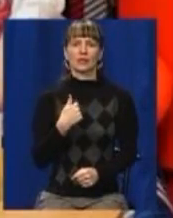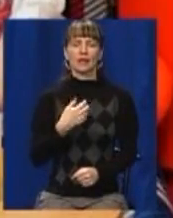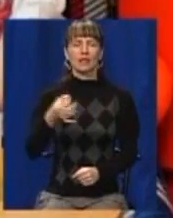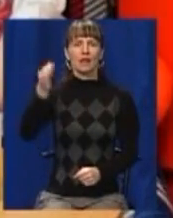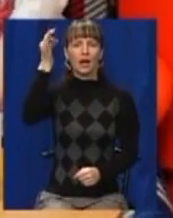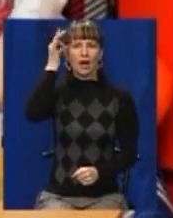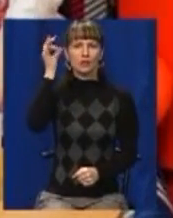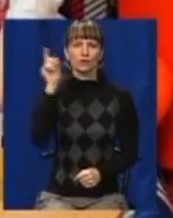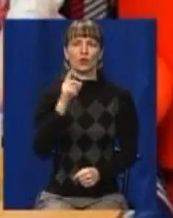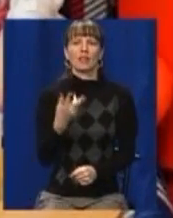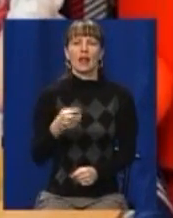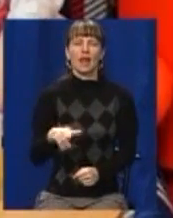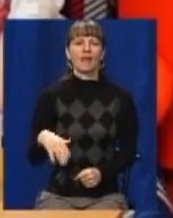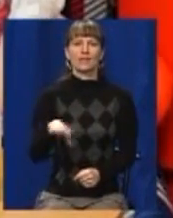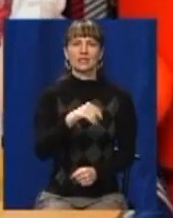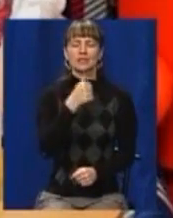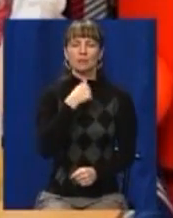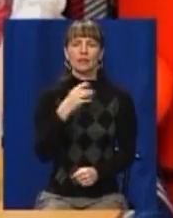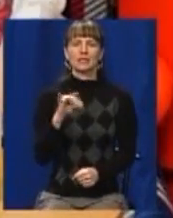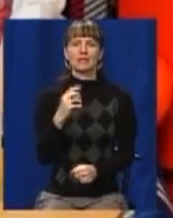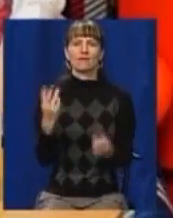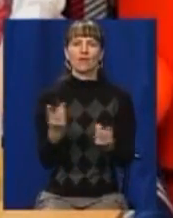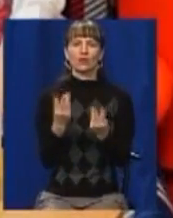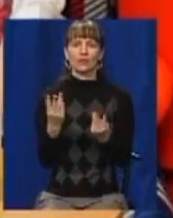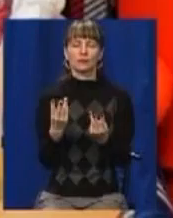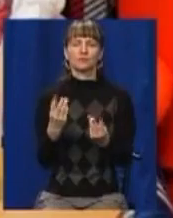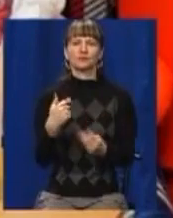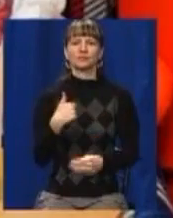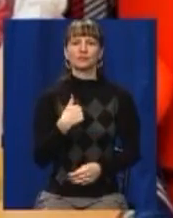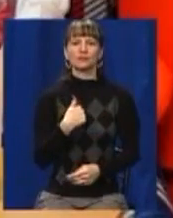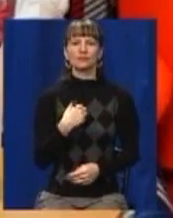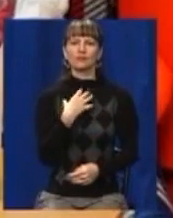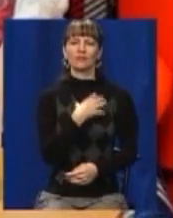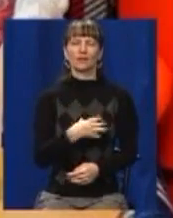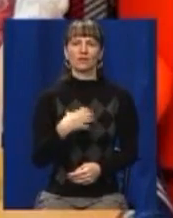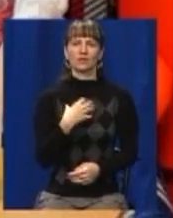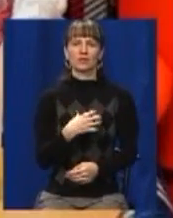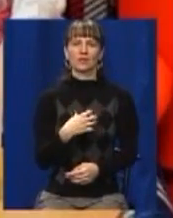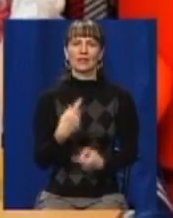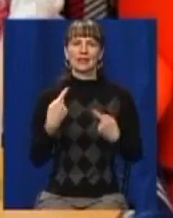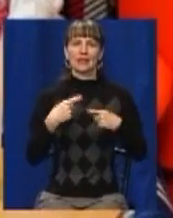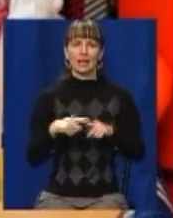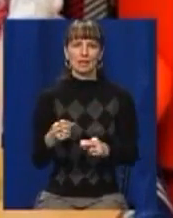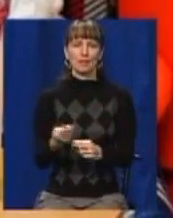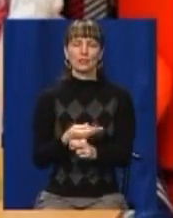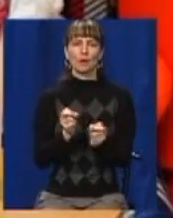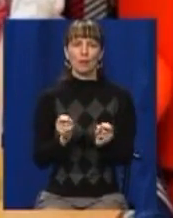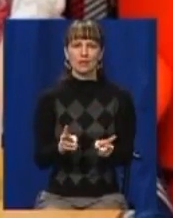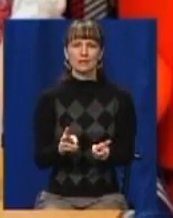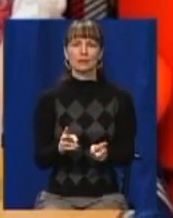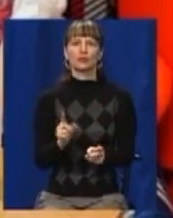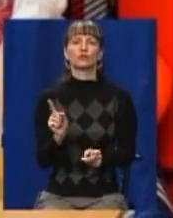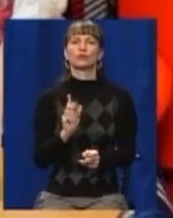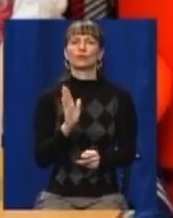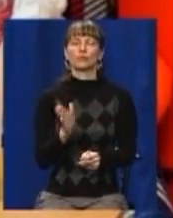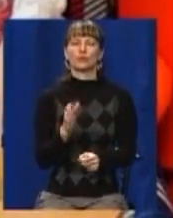Нагадую, що для всіх експериментів із вогнем нам важлива техніка безпеки. У чому вона буде